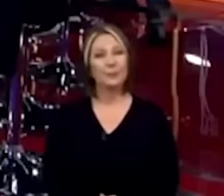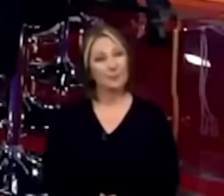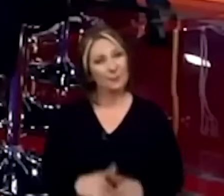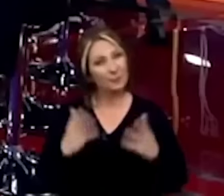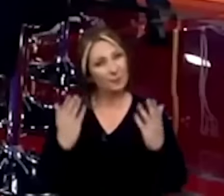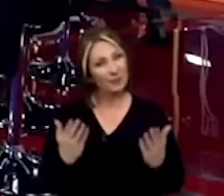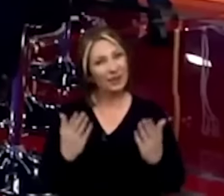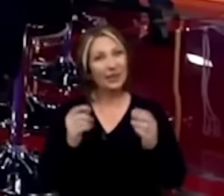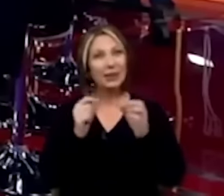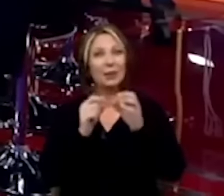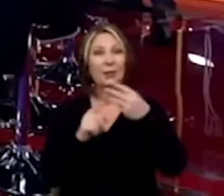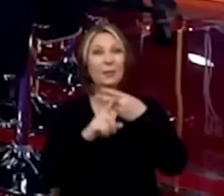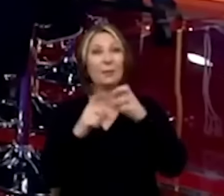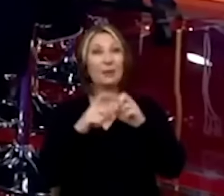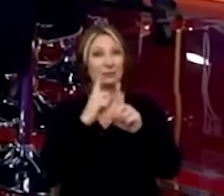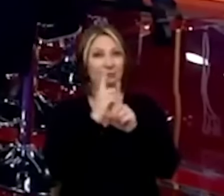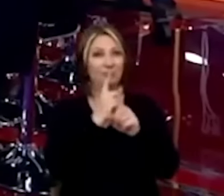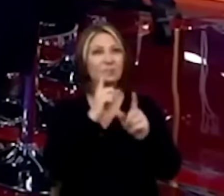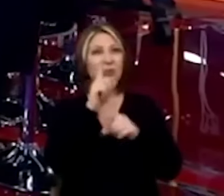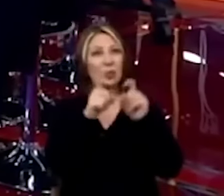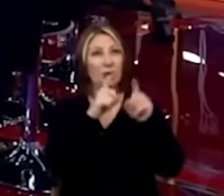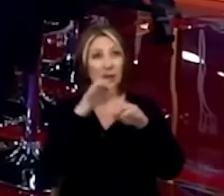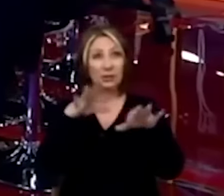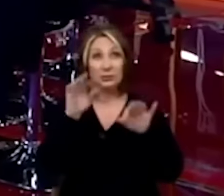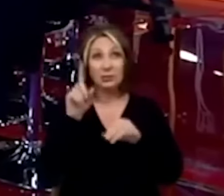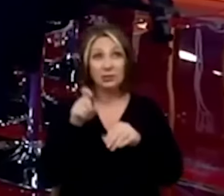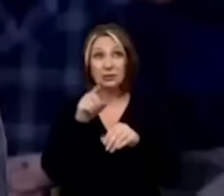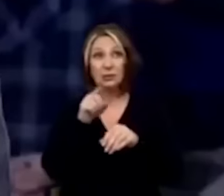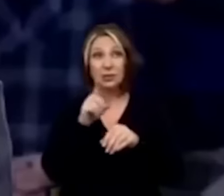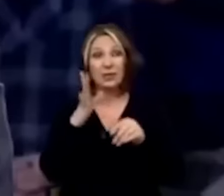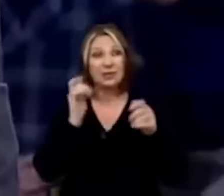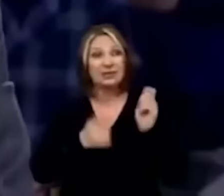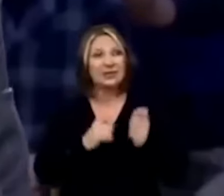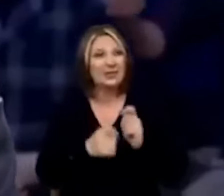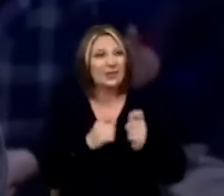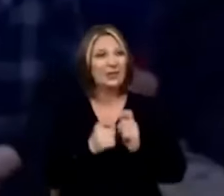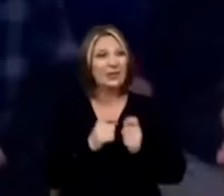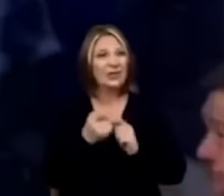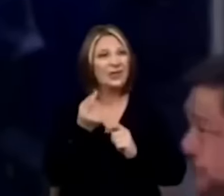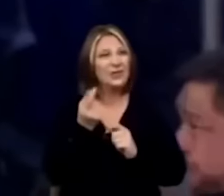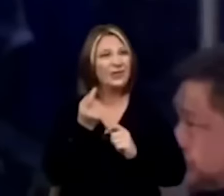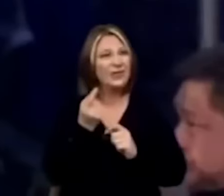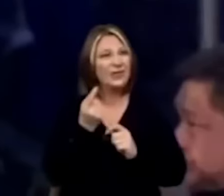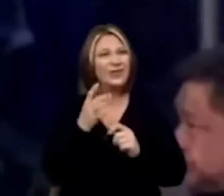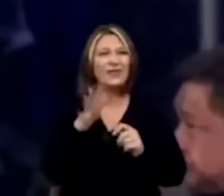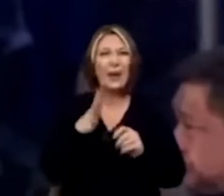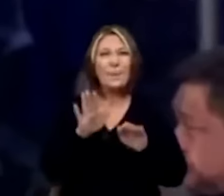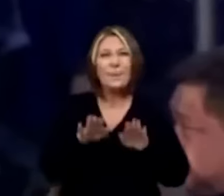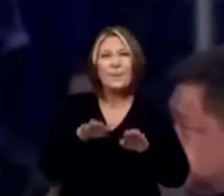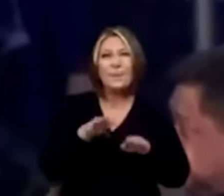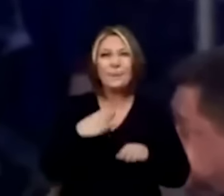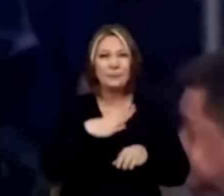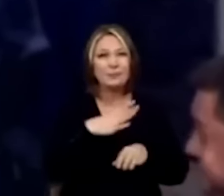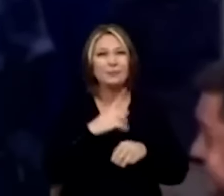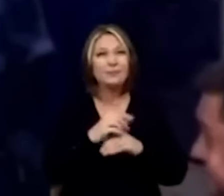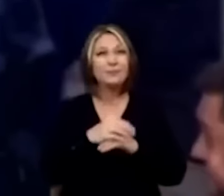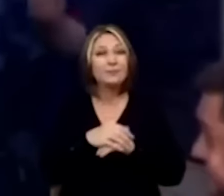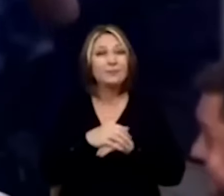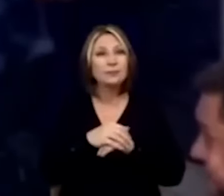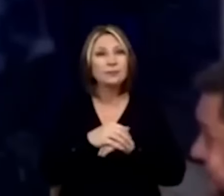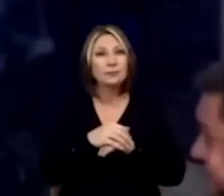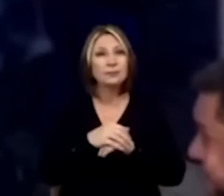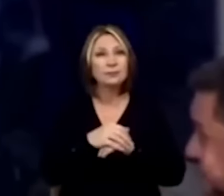Peki. Berk'in sprint soruları geliyor. Hazır mısınız? Buradan biraz davul alabilir miyim? Pıtır pıtır pıtır pıtır pıtır ya da biraz bas. Evet.